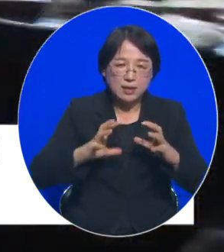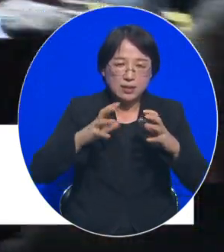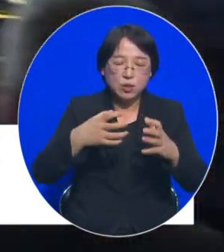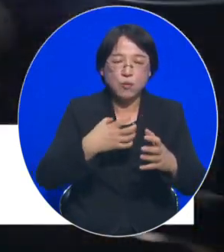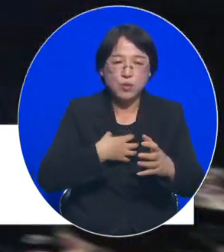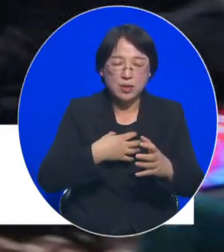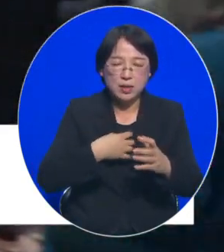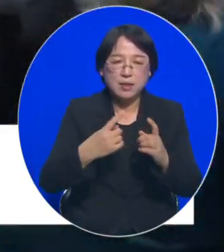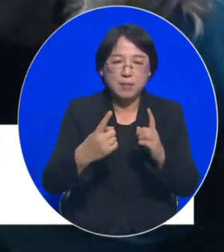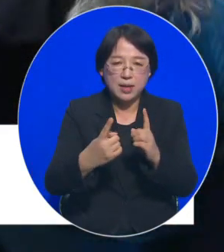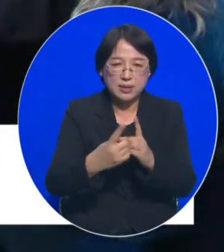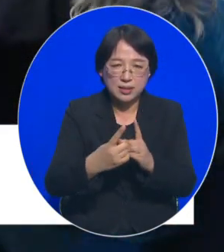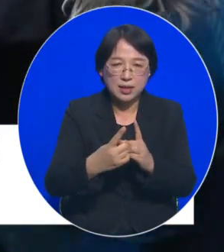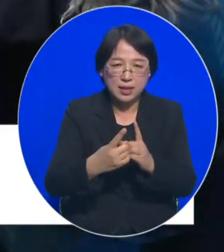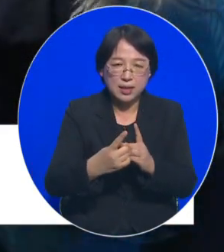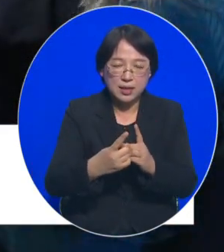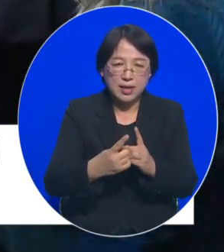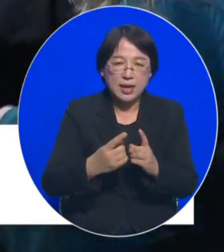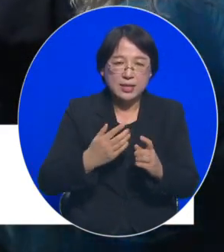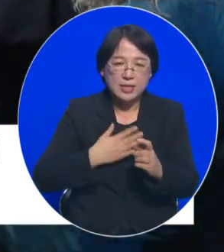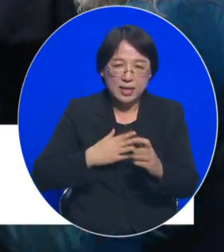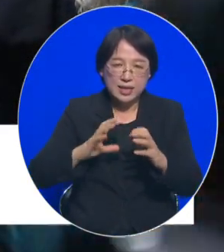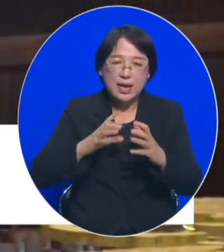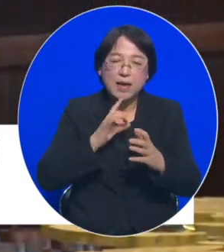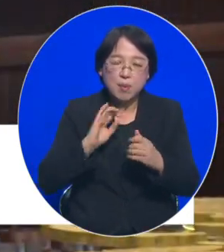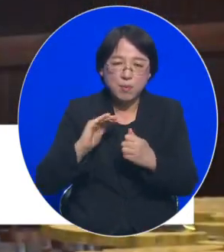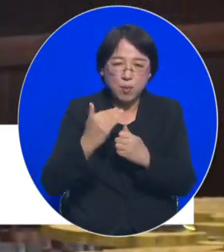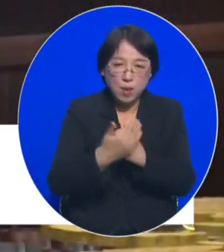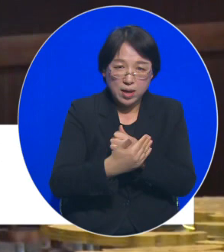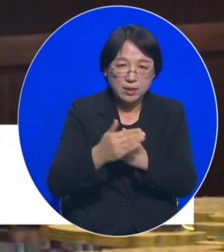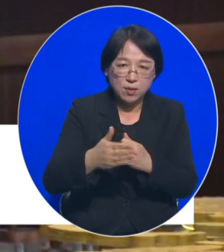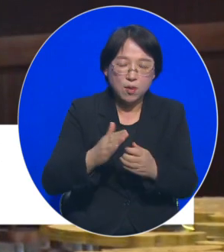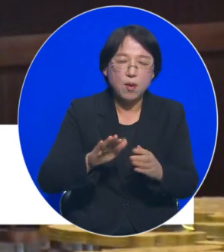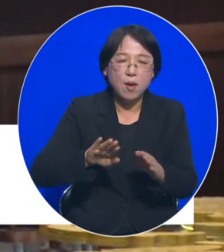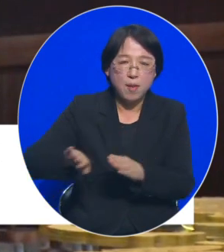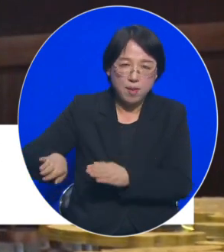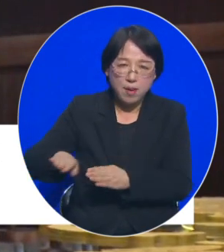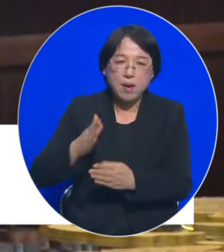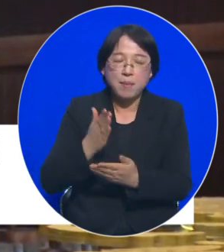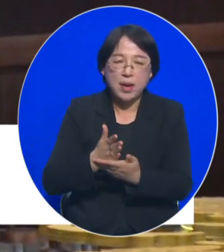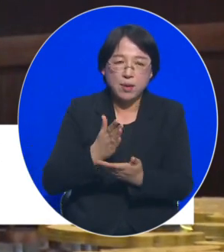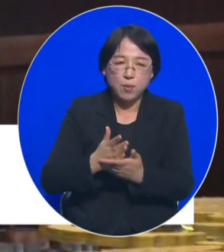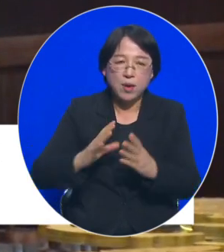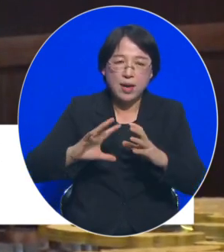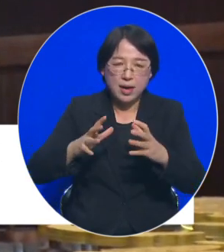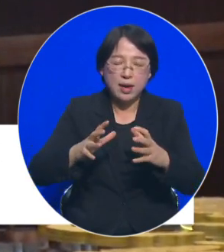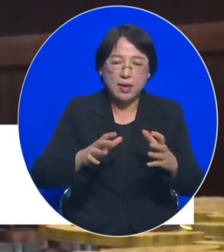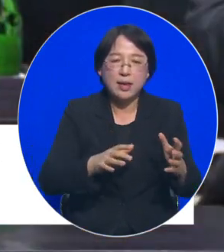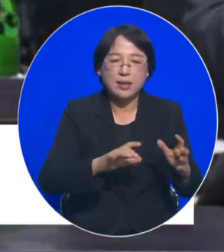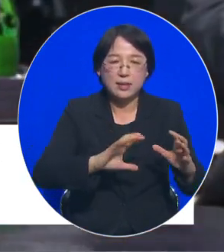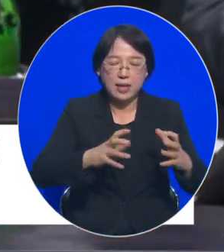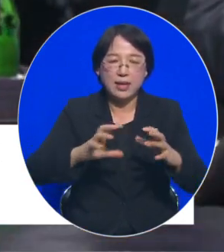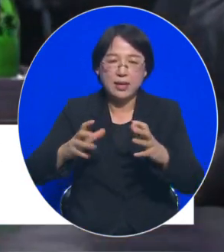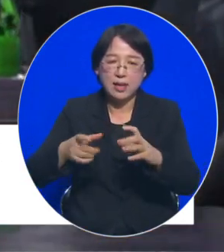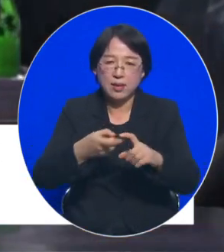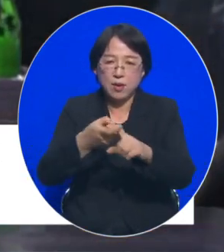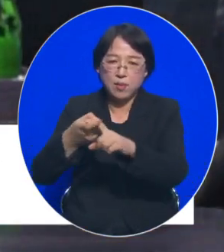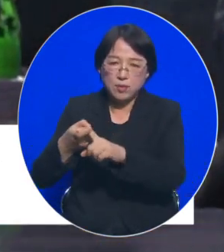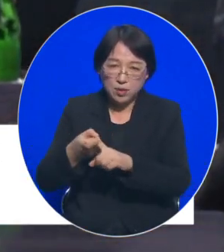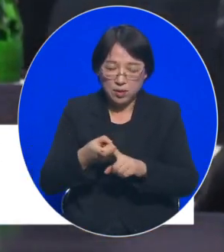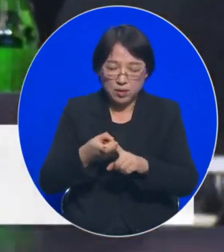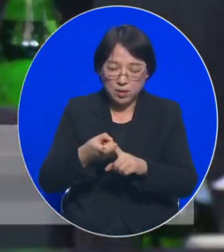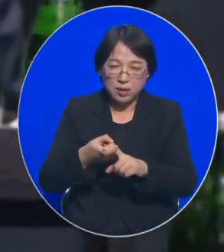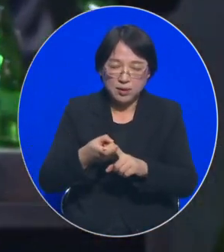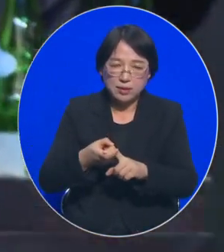맞아 과도한 보호주의를 지양하고 각국의 연대와 협력으로이를 극복하자고 제안하면서 국제사회에 동참을